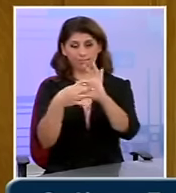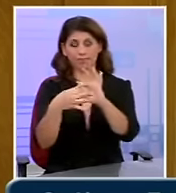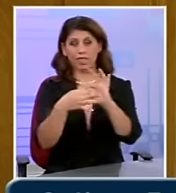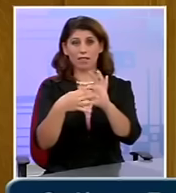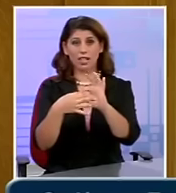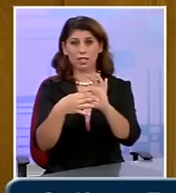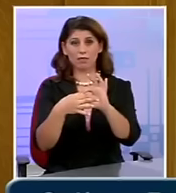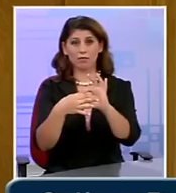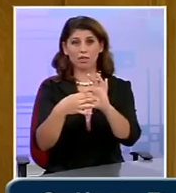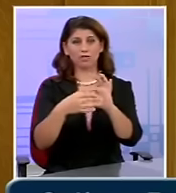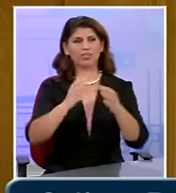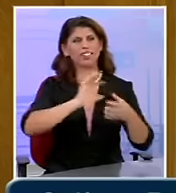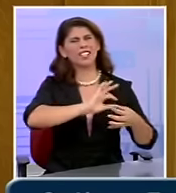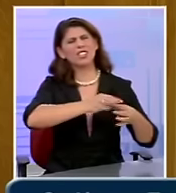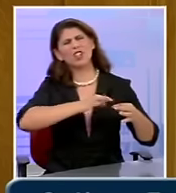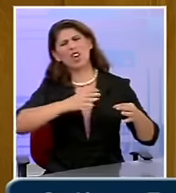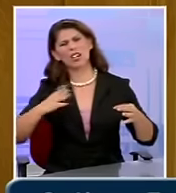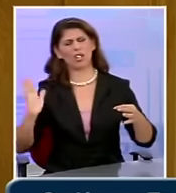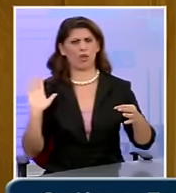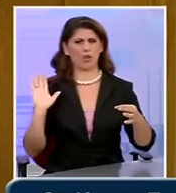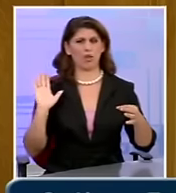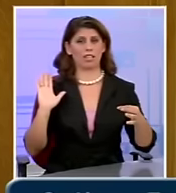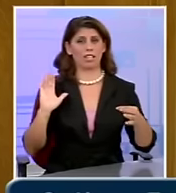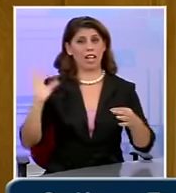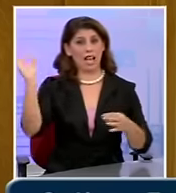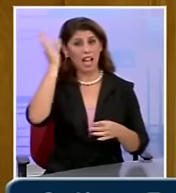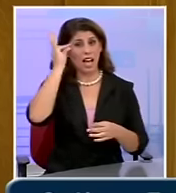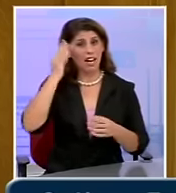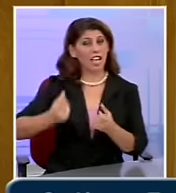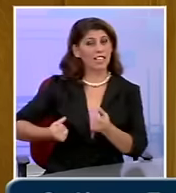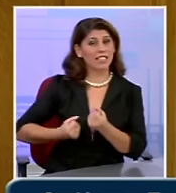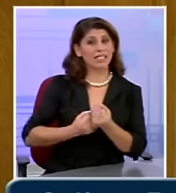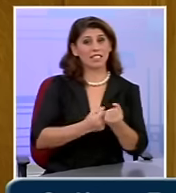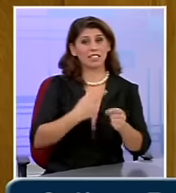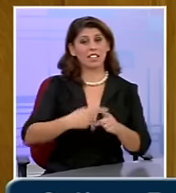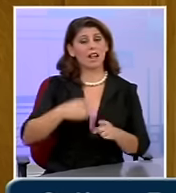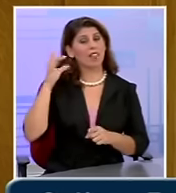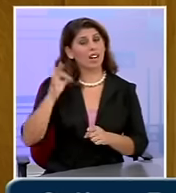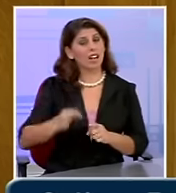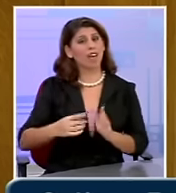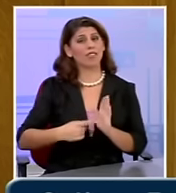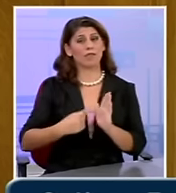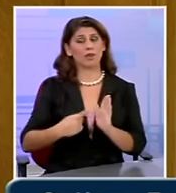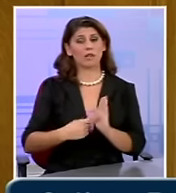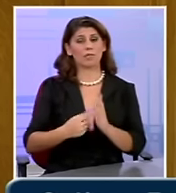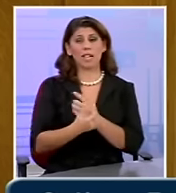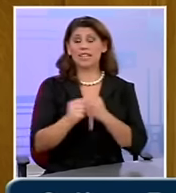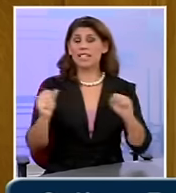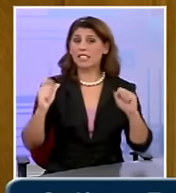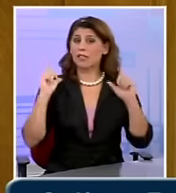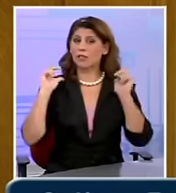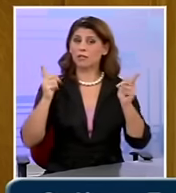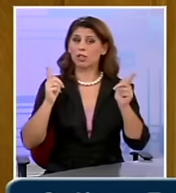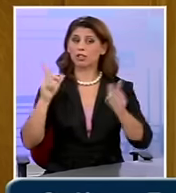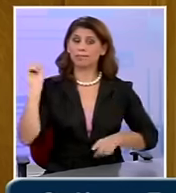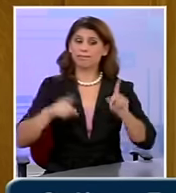συγγνώμη, ιστορικό. Η Γαλλία στήριξε την Ελλάδα κάθε φορά που η ανεξαρτησία και η δημοκρατία